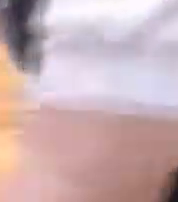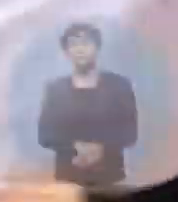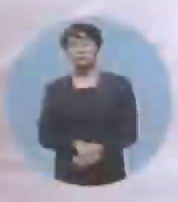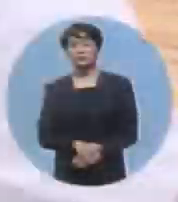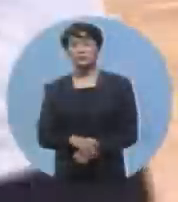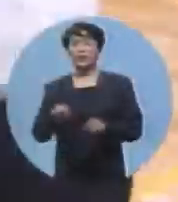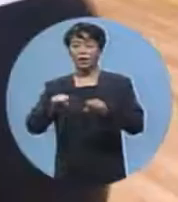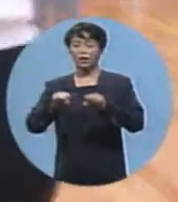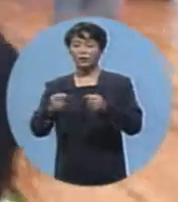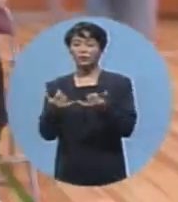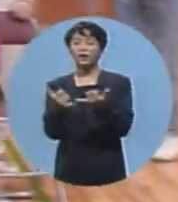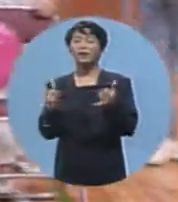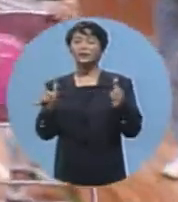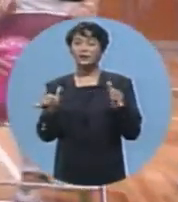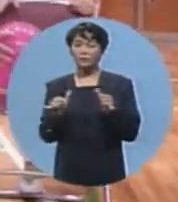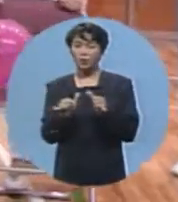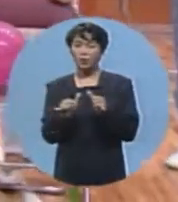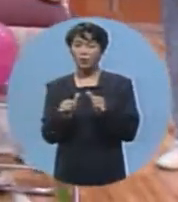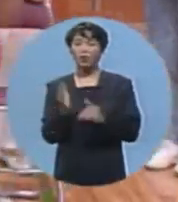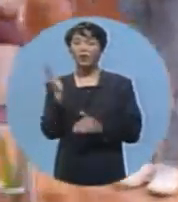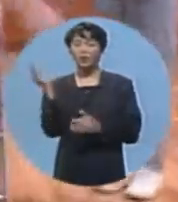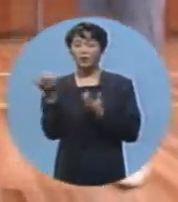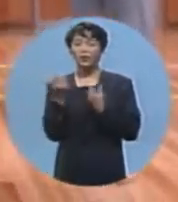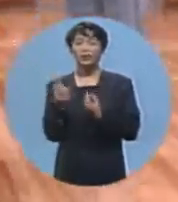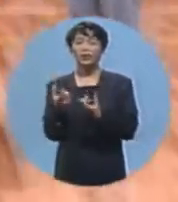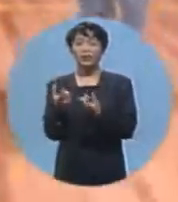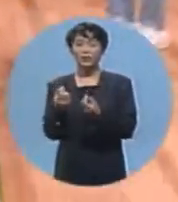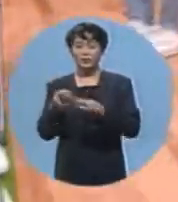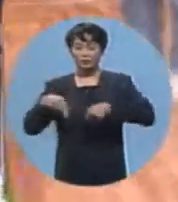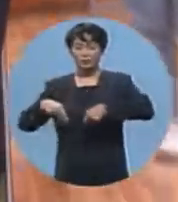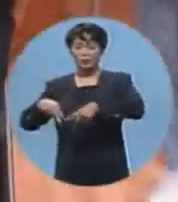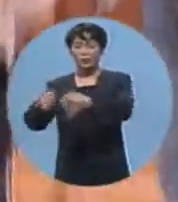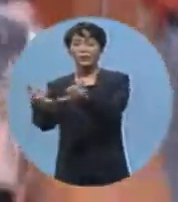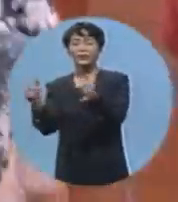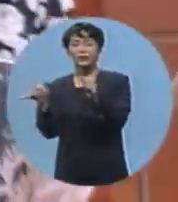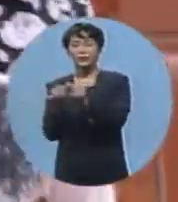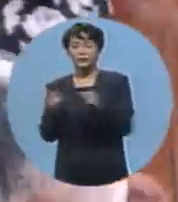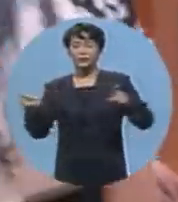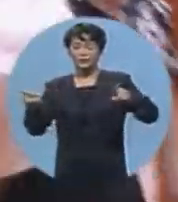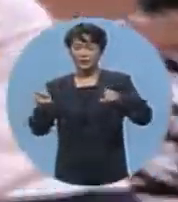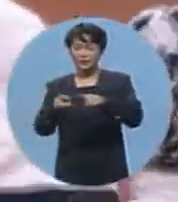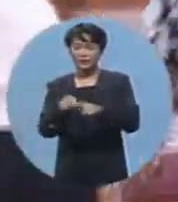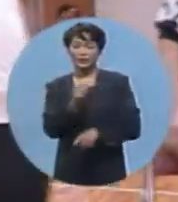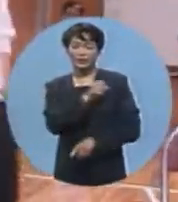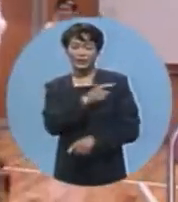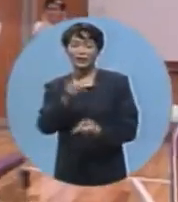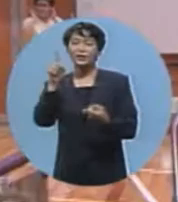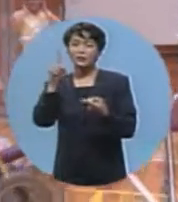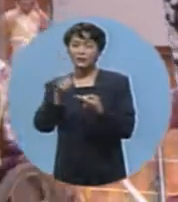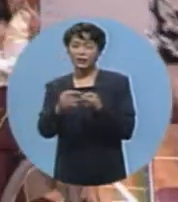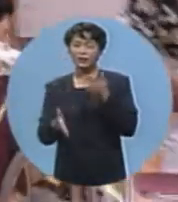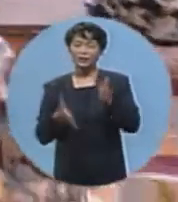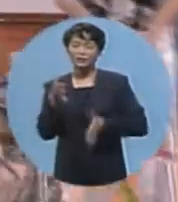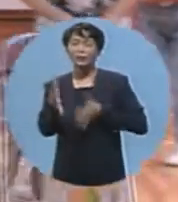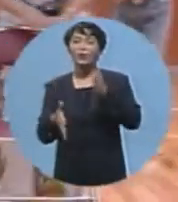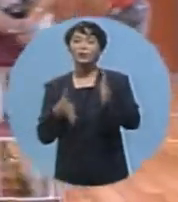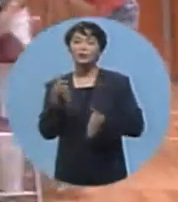障害のある方もこうやってボランティアの方々と一緒に積極的にスポーツに参加しております。